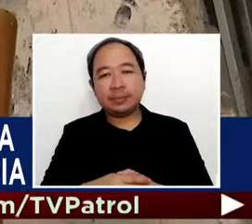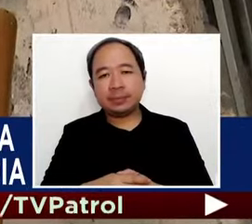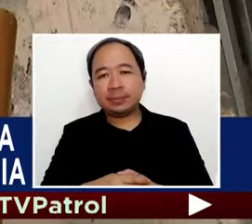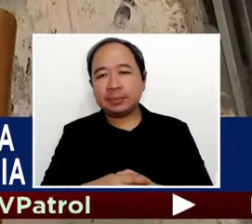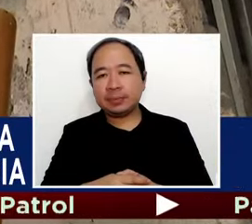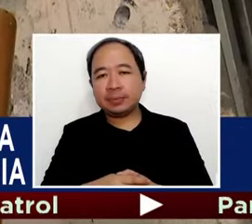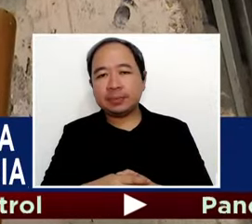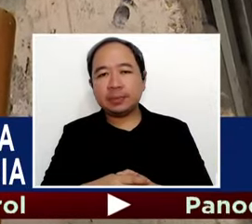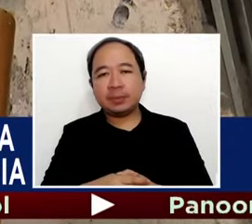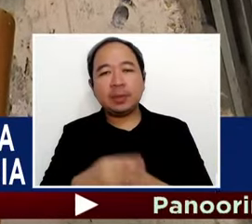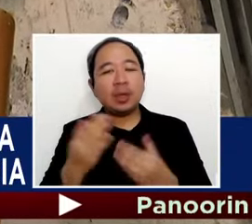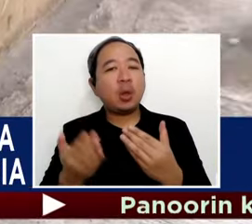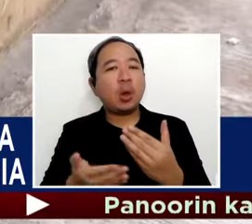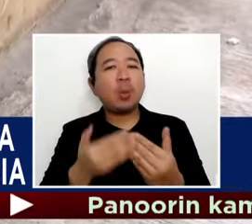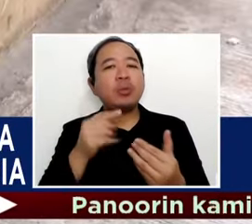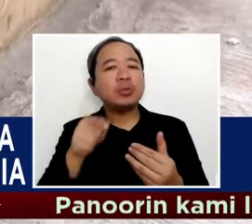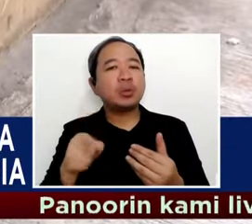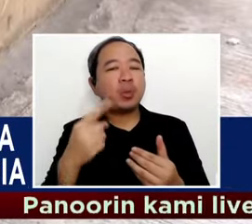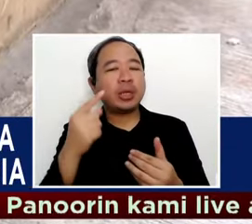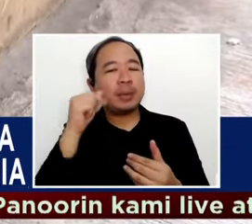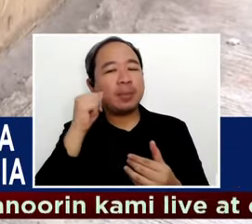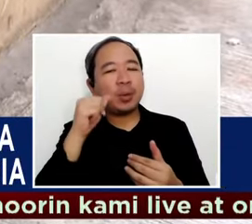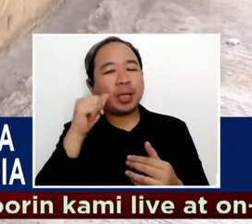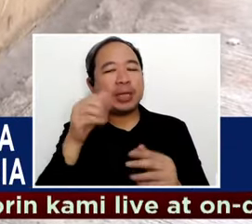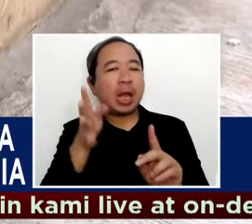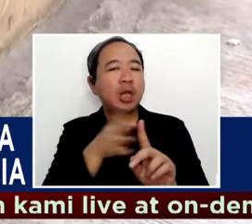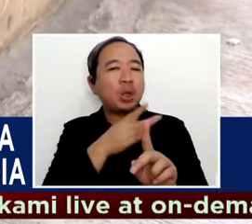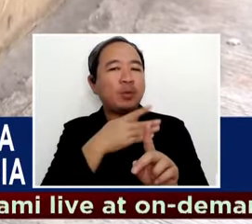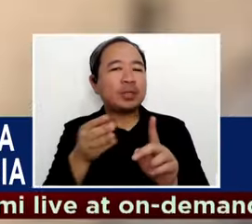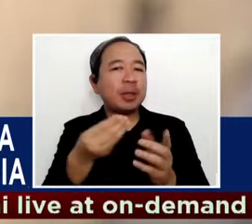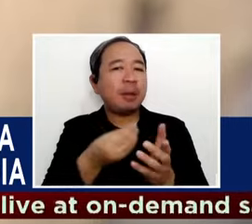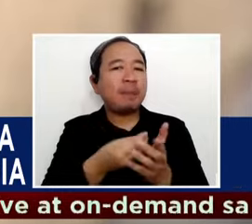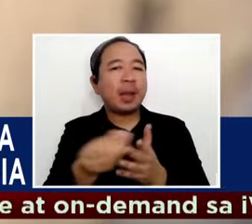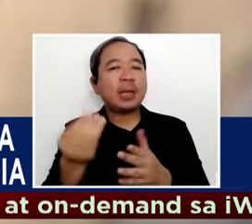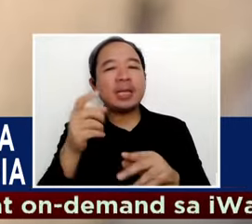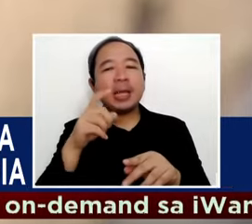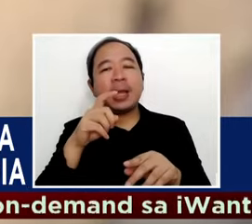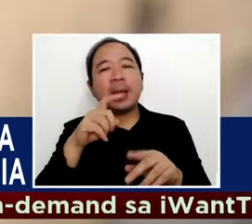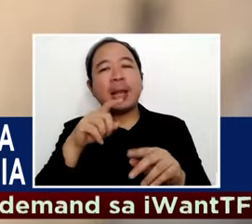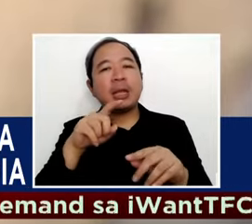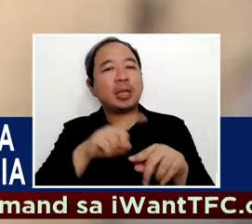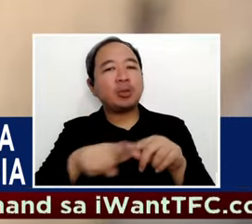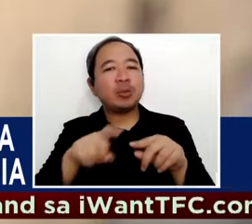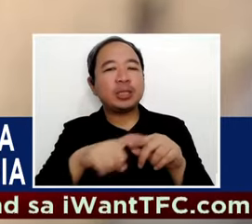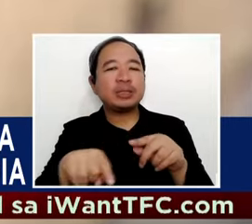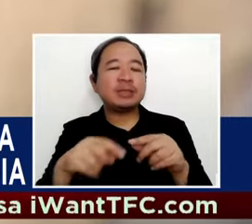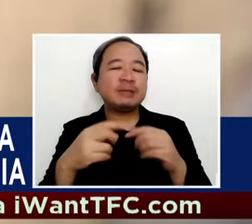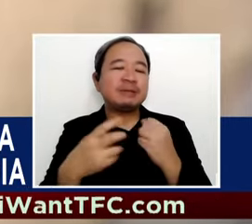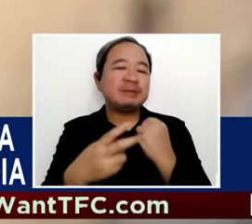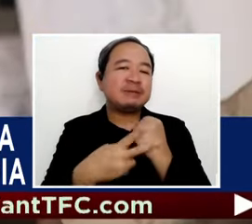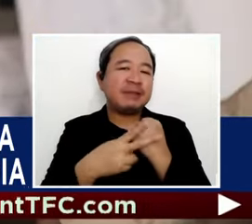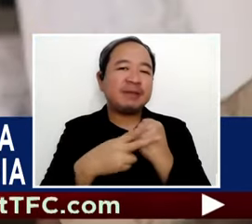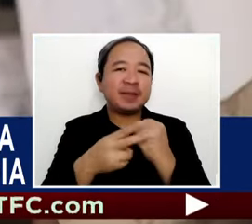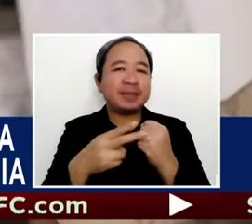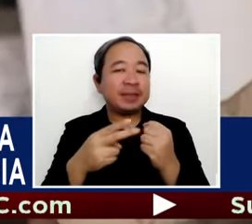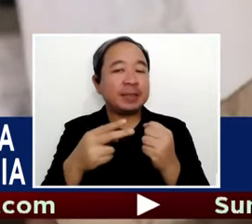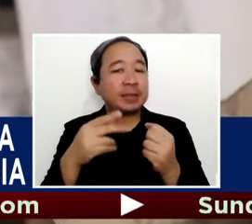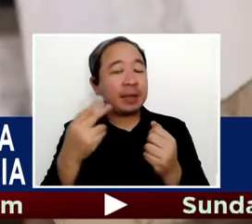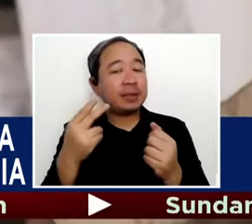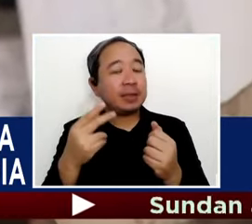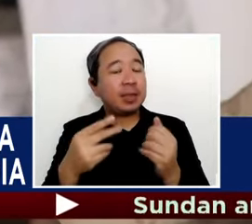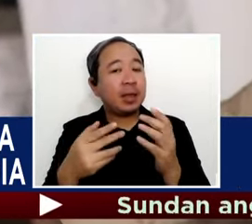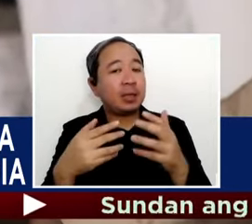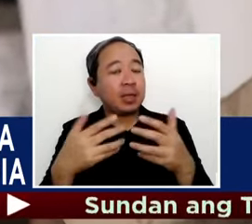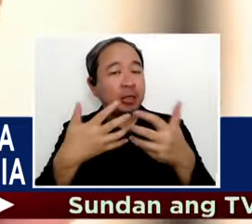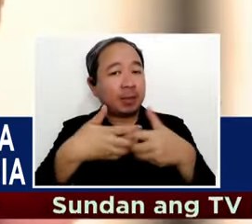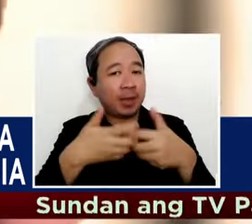Muntik nang makumbinsi si Aling Ana na bumili ng energy-saving device matapos mapanood ang video sa social media na